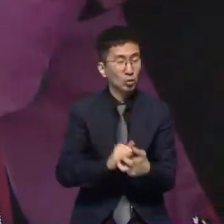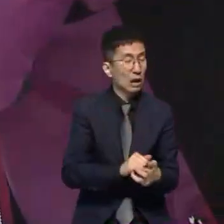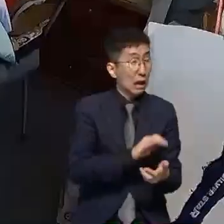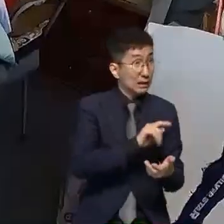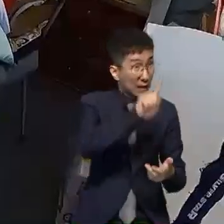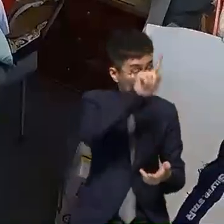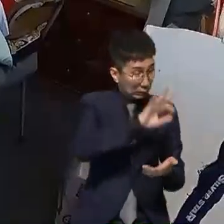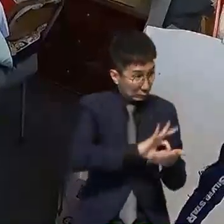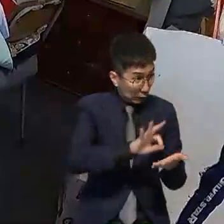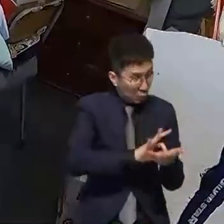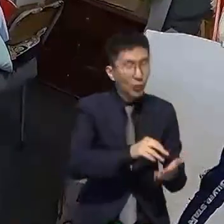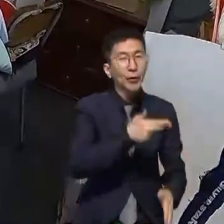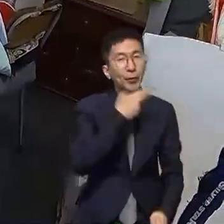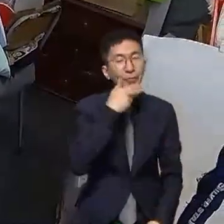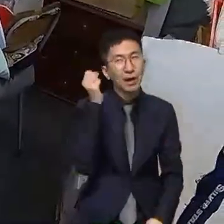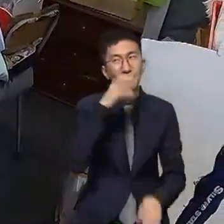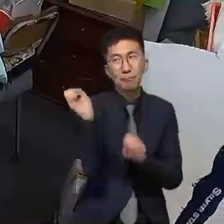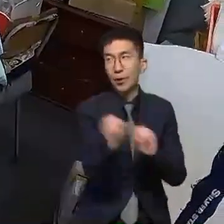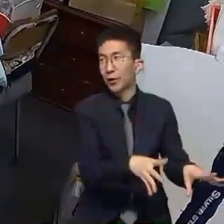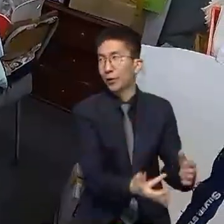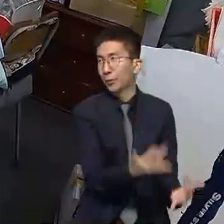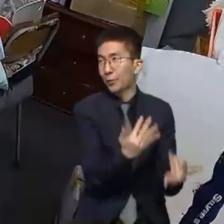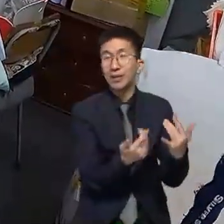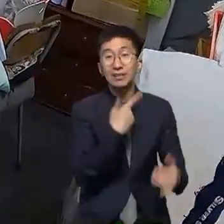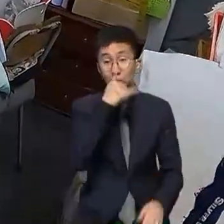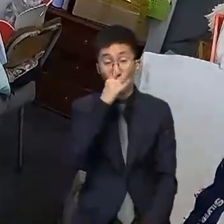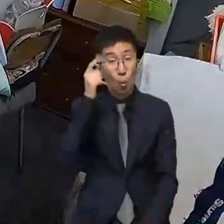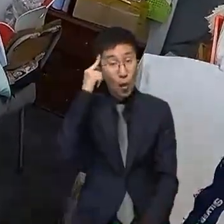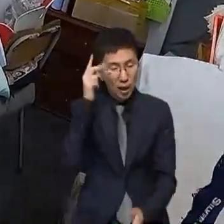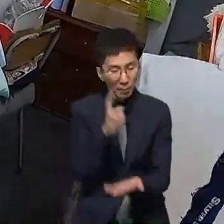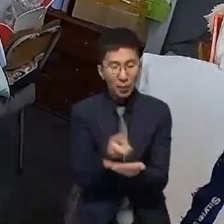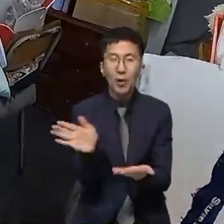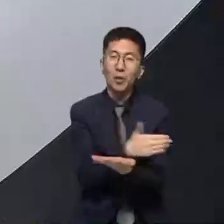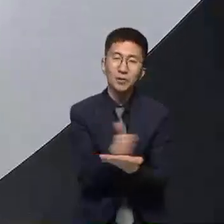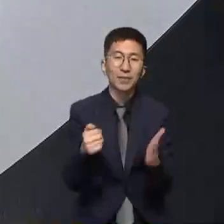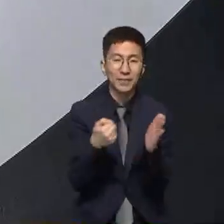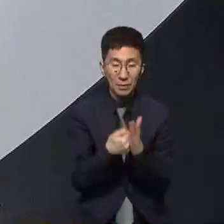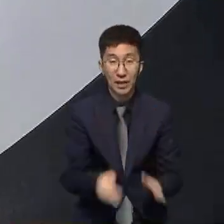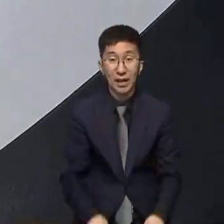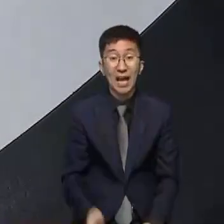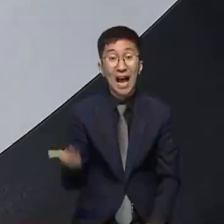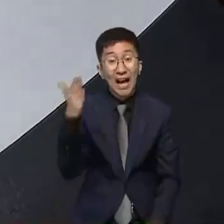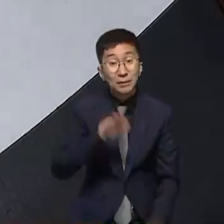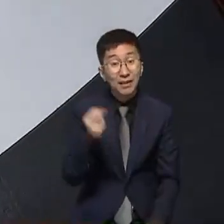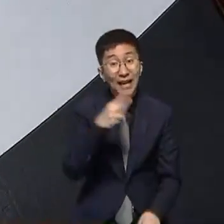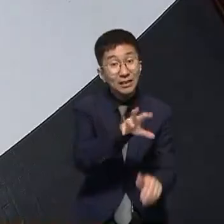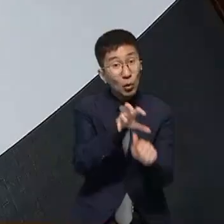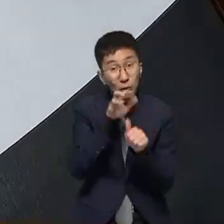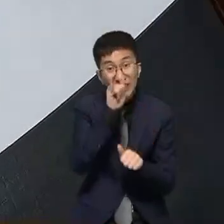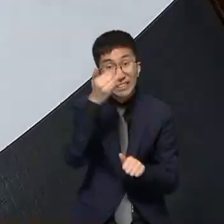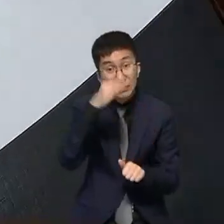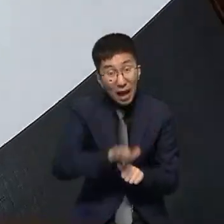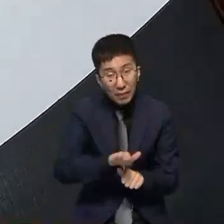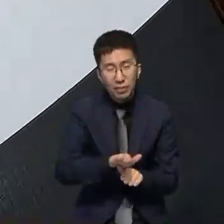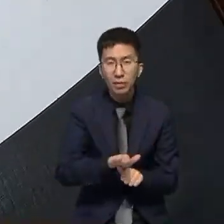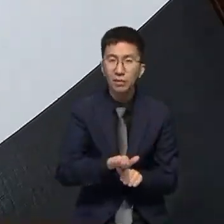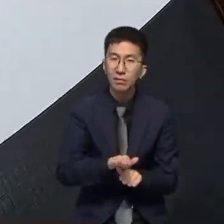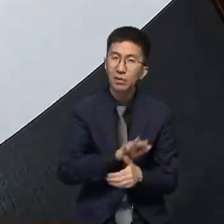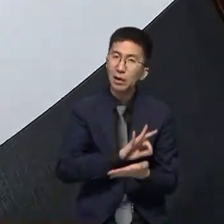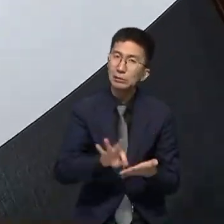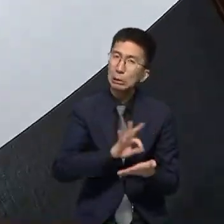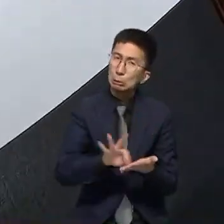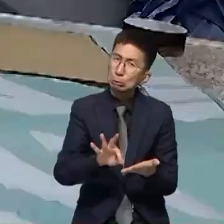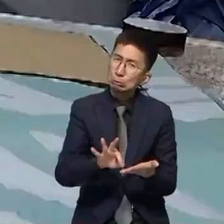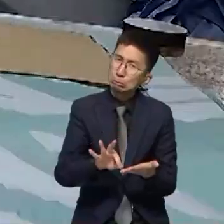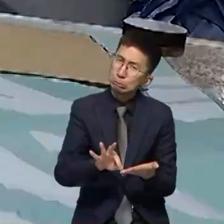있습니다. 현수막 재활용에 강제성이 없기 때문이지만 근본적인 문제는 재활용해도 경제성이 떨어진다는